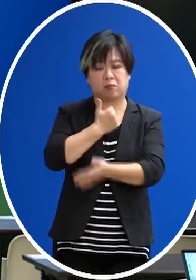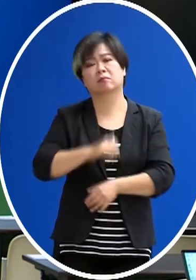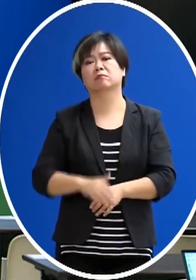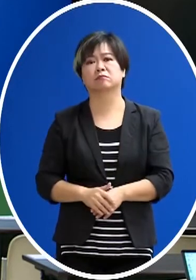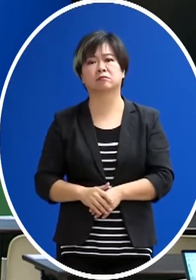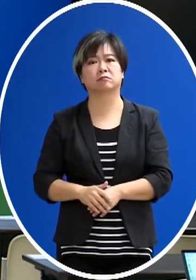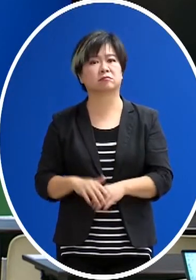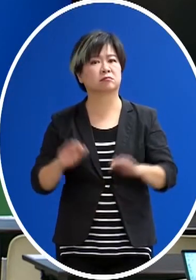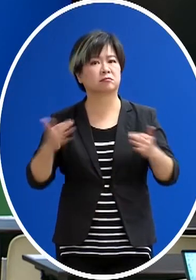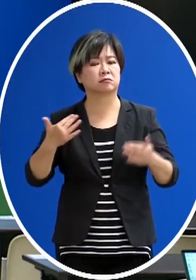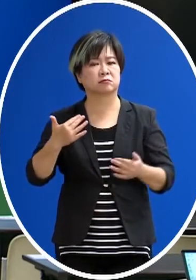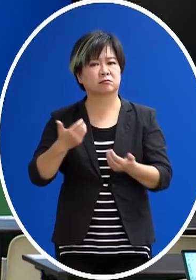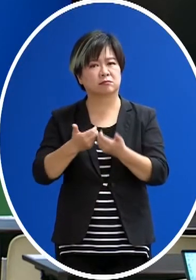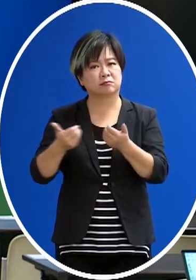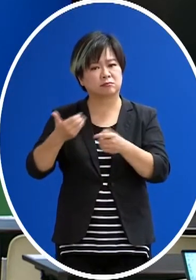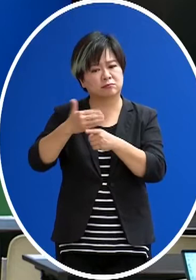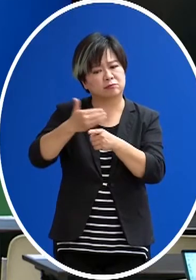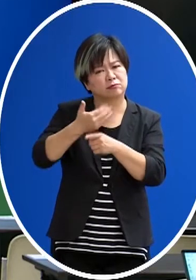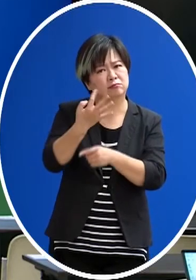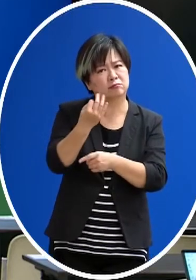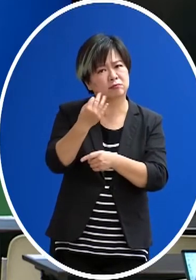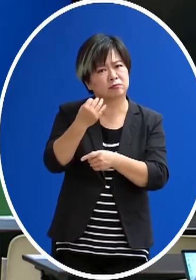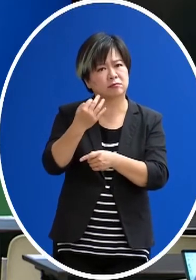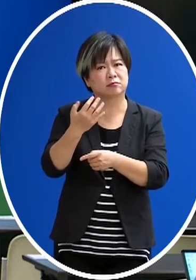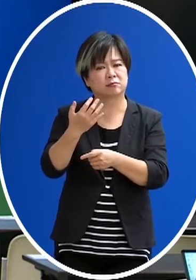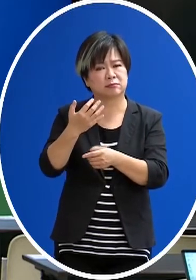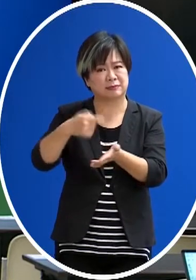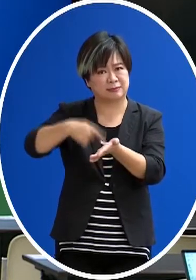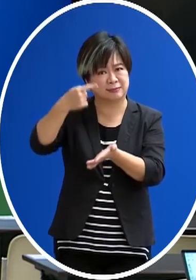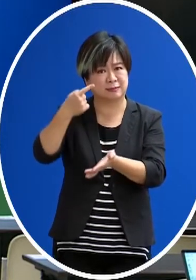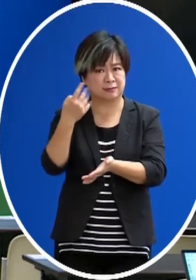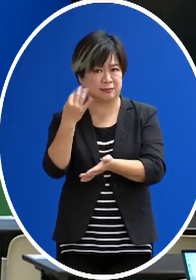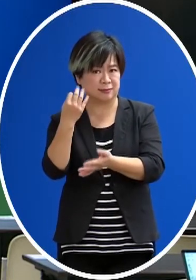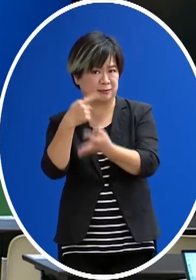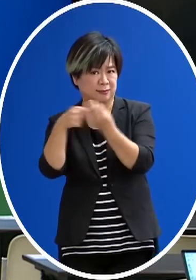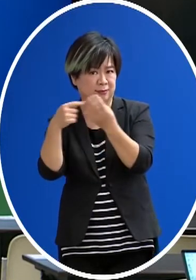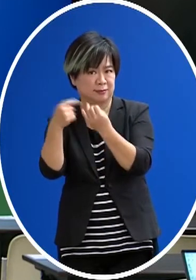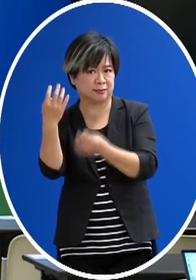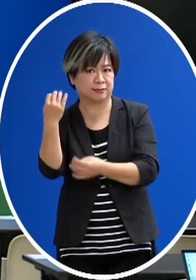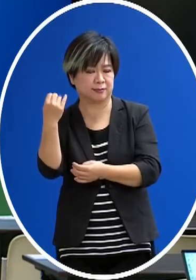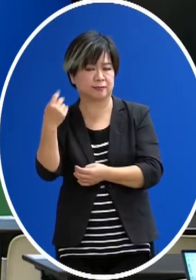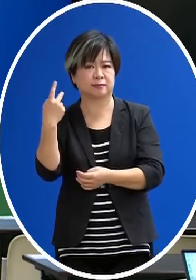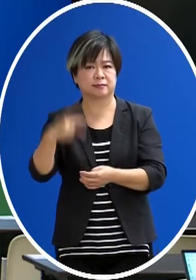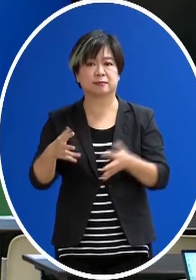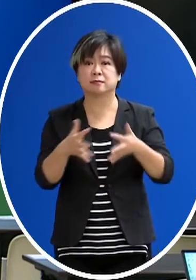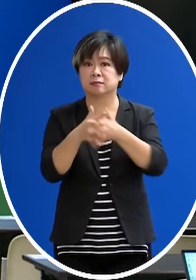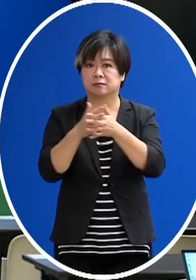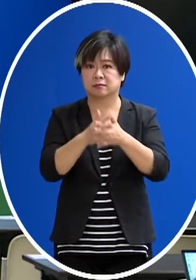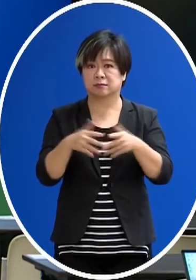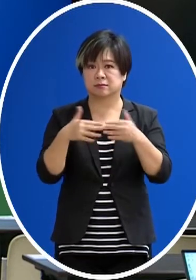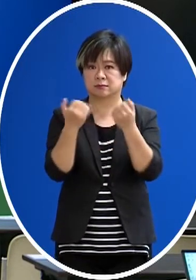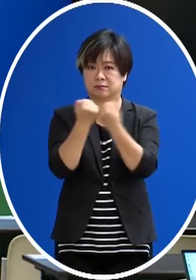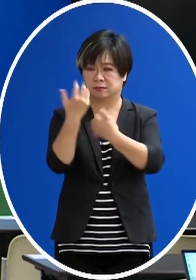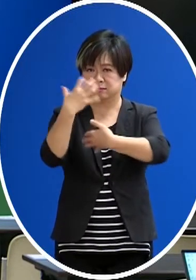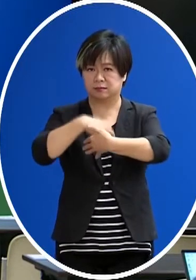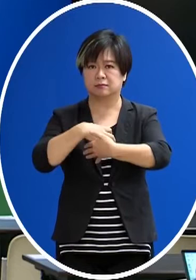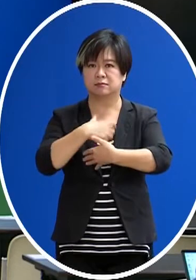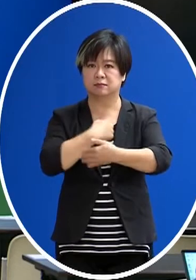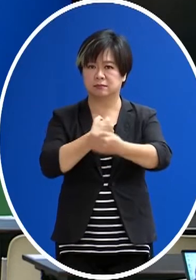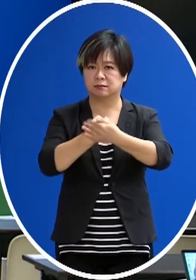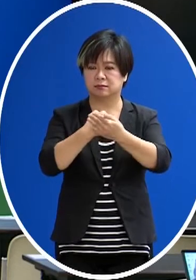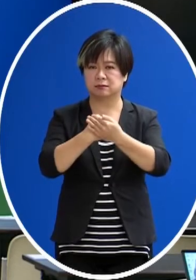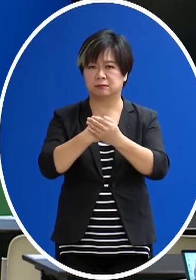会分几批，然后大概每批的数量是多少。然后另外一个是因为我们莫德纳的这个疫苗也需要存放